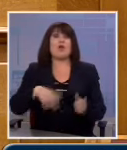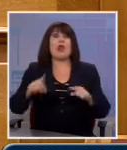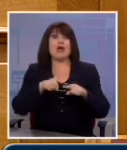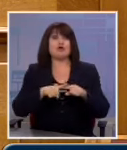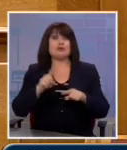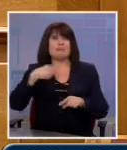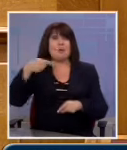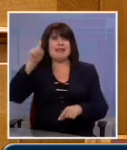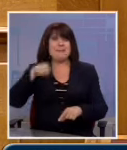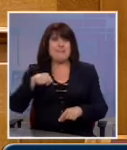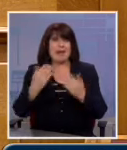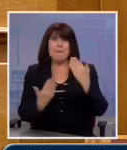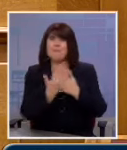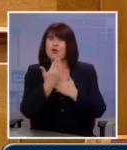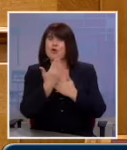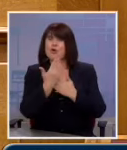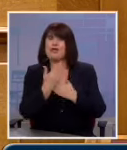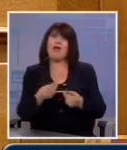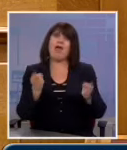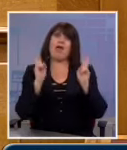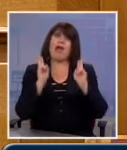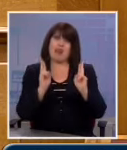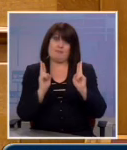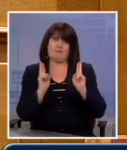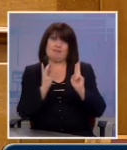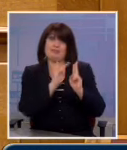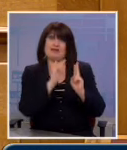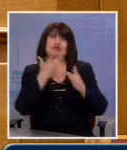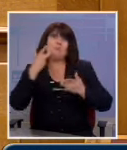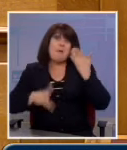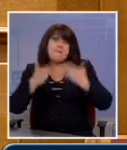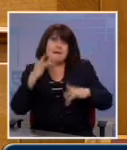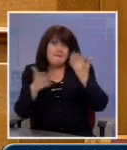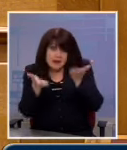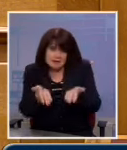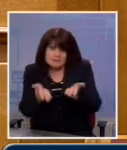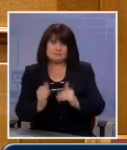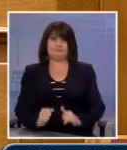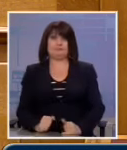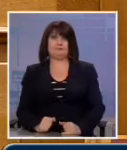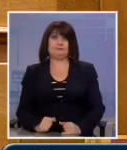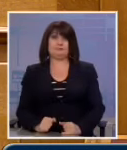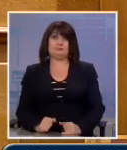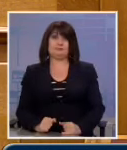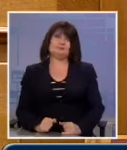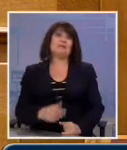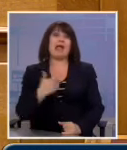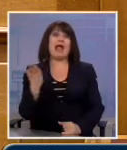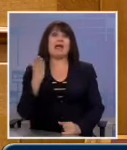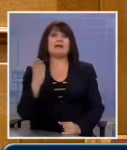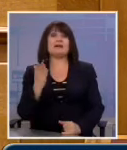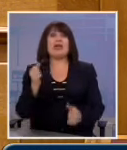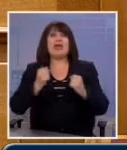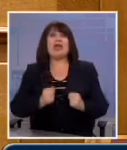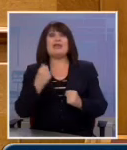την επόμενη μέρα το πρωί, ελπίζω κύριε Υπουργέ, με τις παρετήσεις σας εδώ, δεν θα μετά την καταψήφιση της